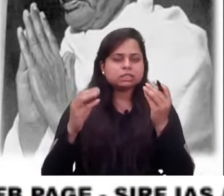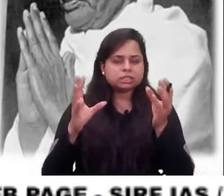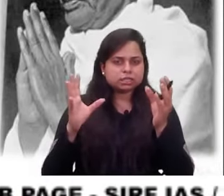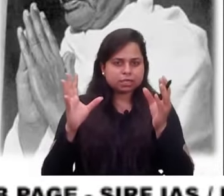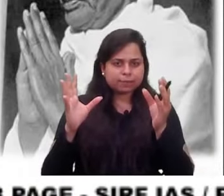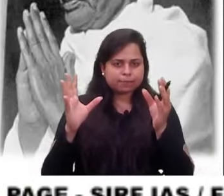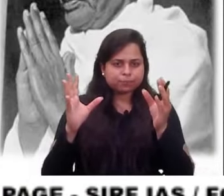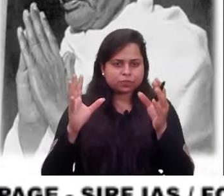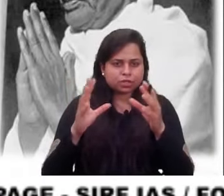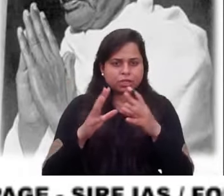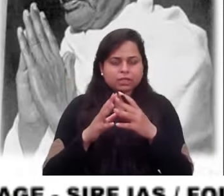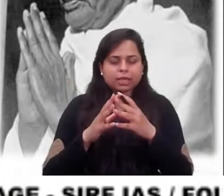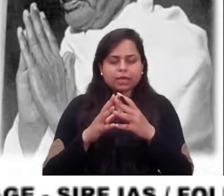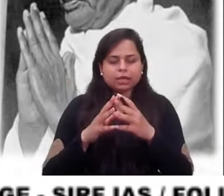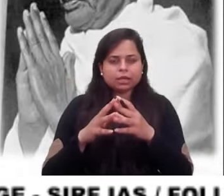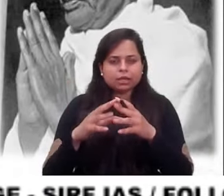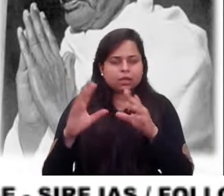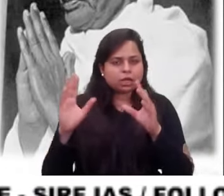जीत